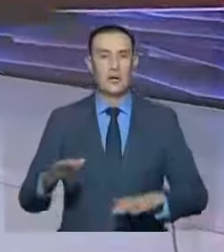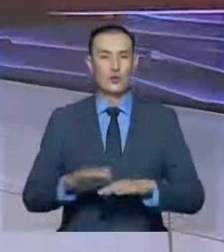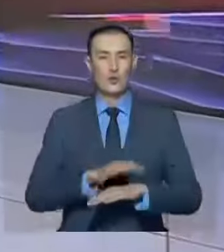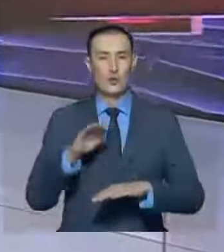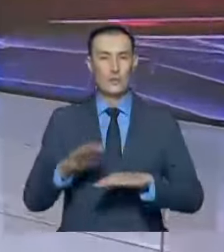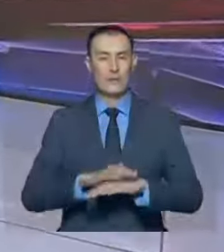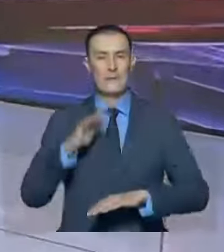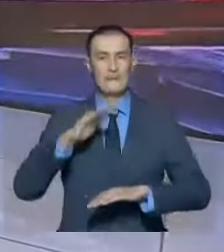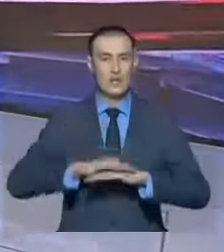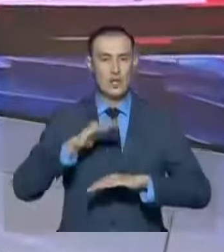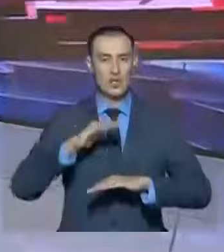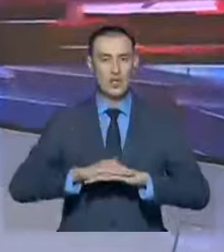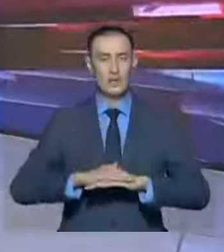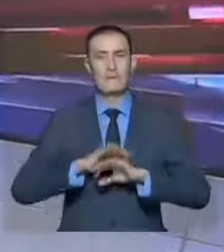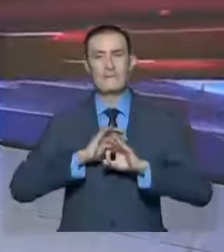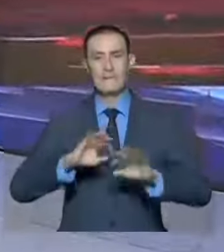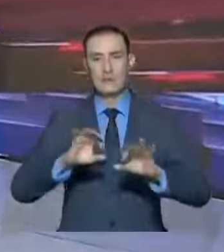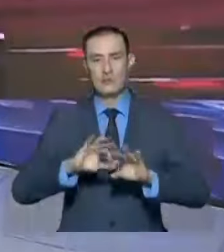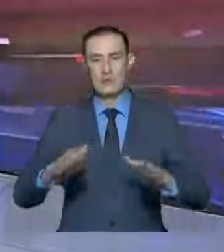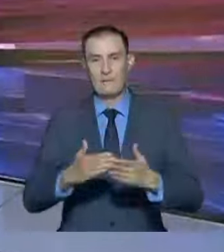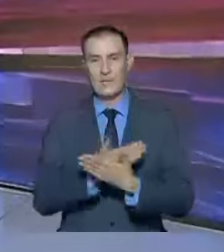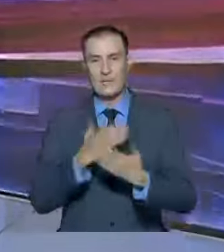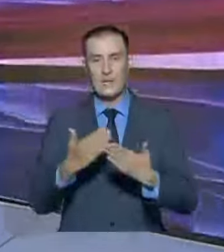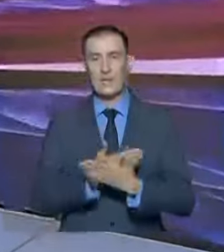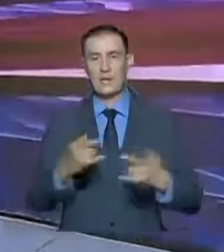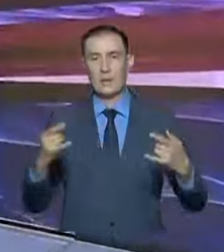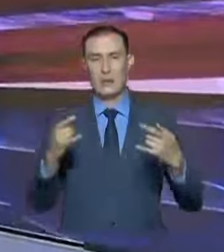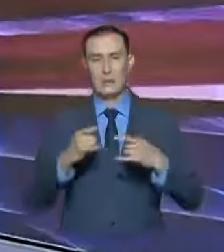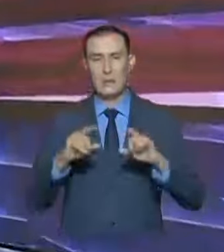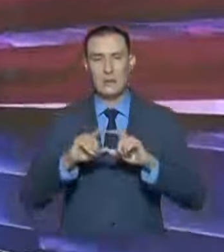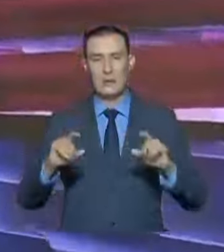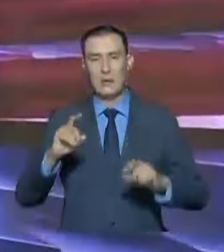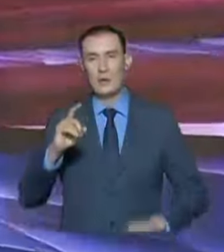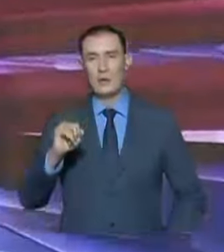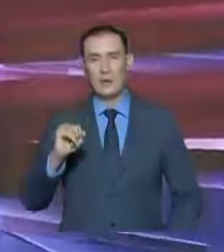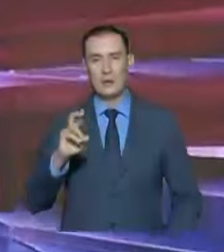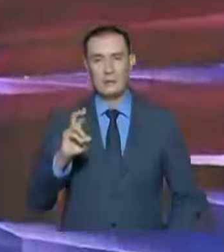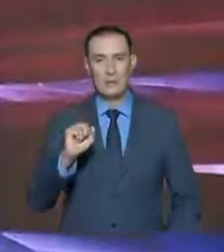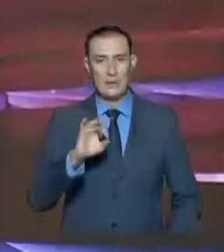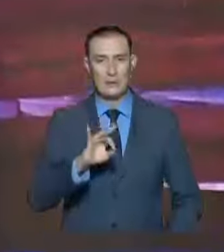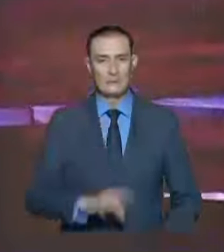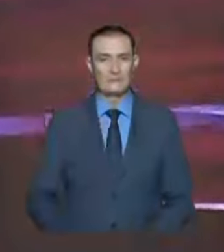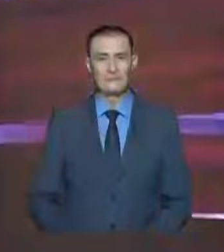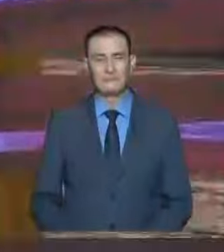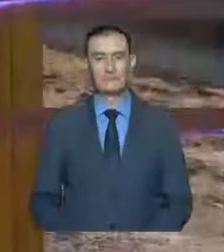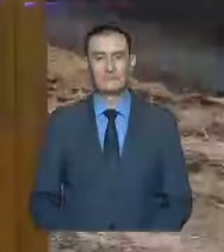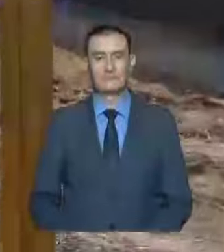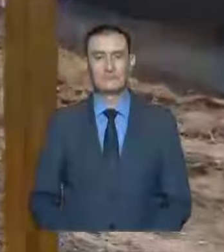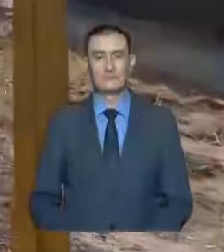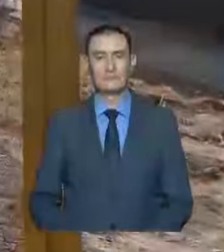Добрый вечер. В прямом эфире новости. В студии работает Кира Каниболоцкая. Сурдоперевод обеспечивает Хасан Исраилов. И коротко о главном.